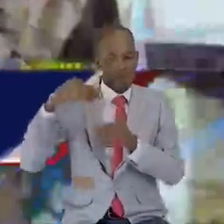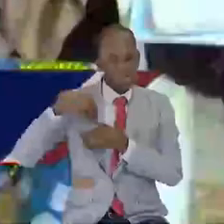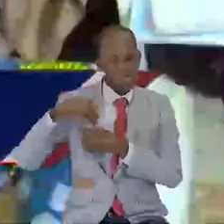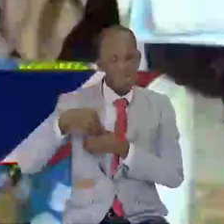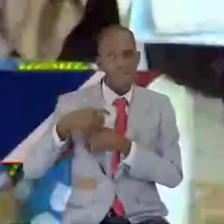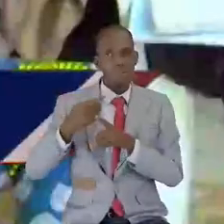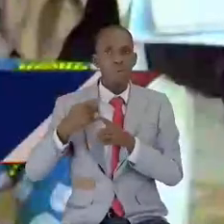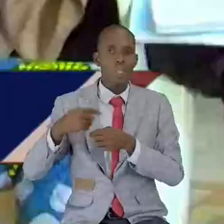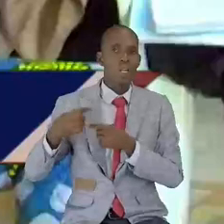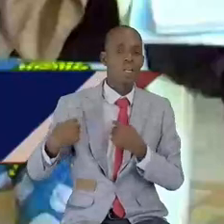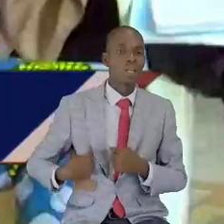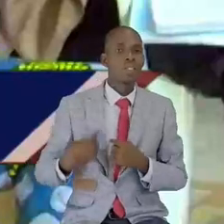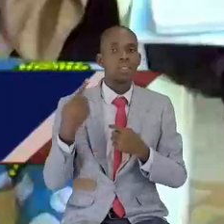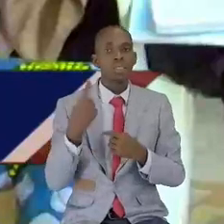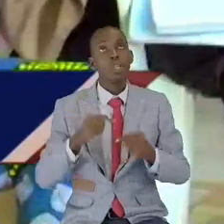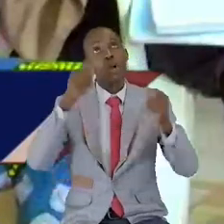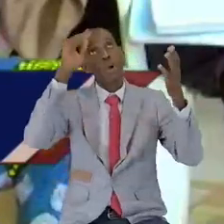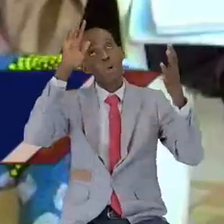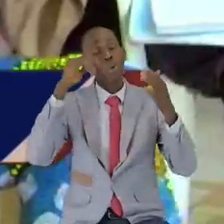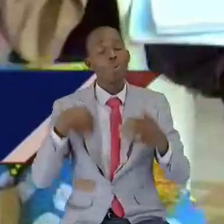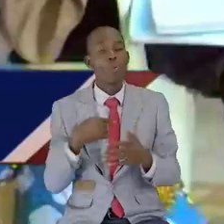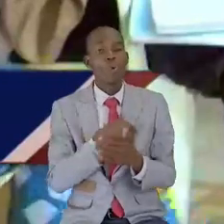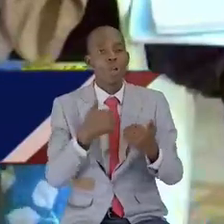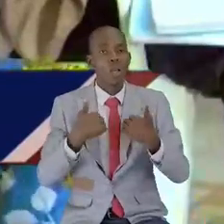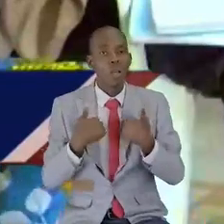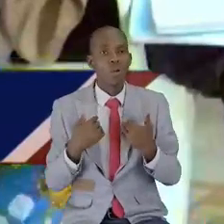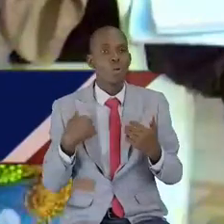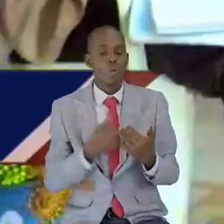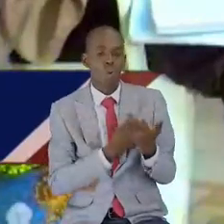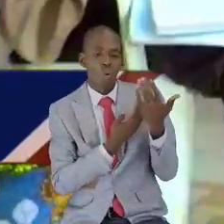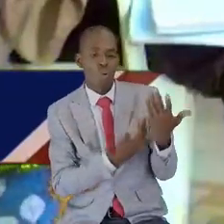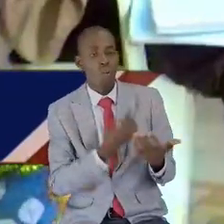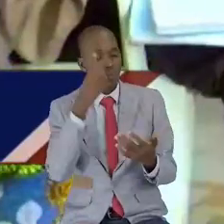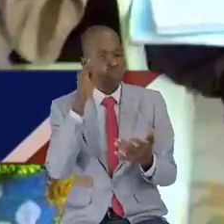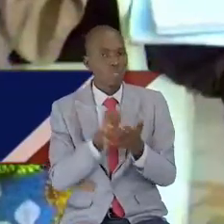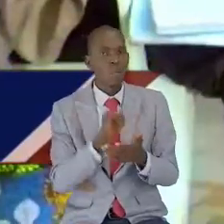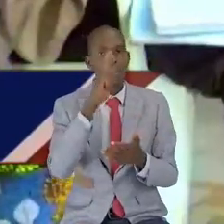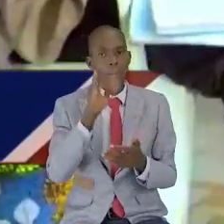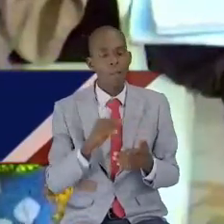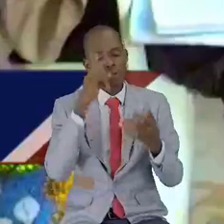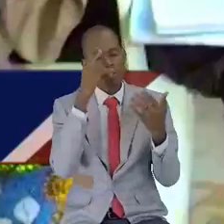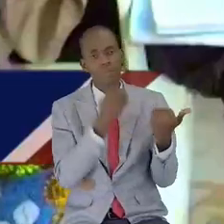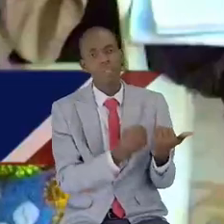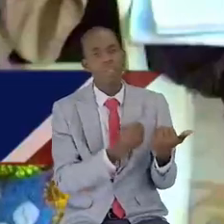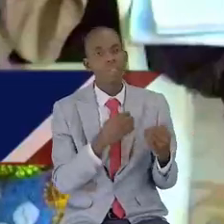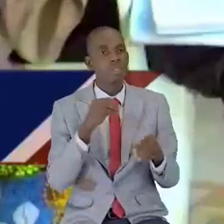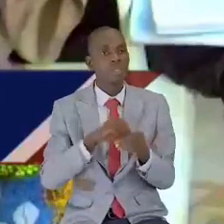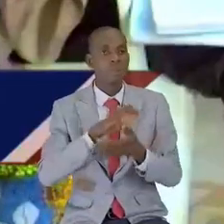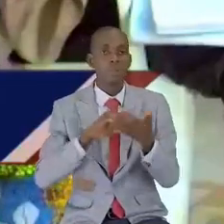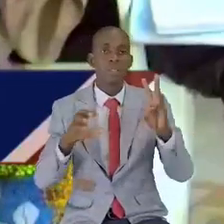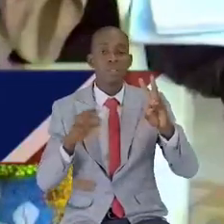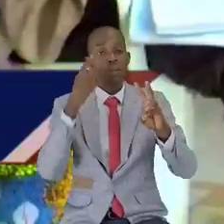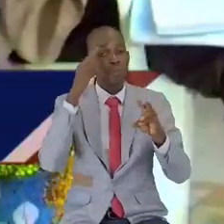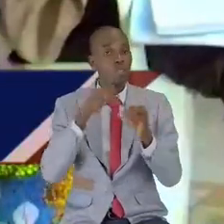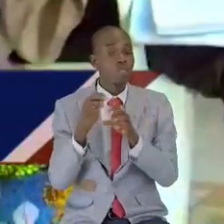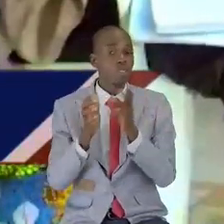l'intérieur, de leur cœur. L'espérance que nous avons, nous attendons cela par la foi. Verset 6.